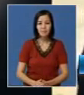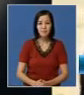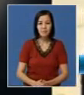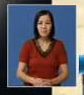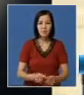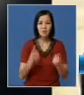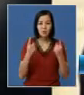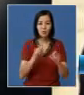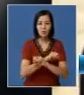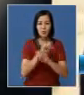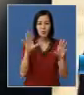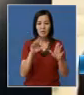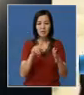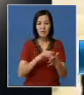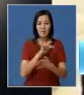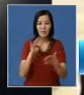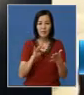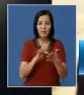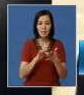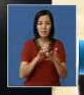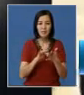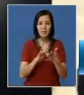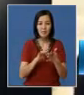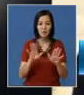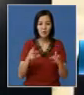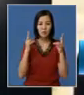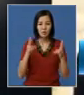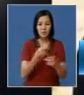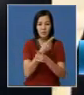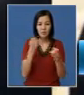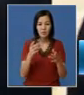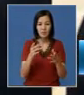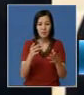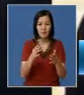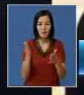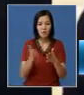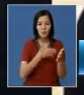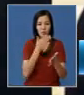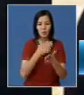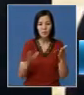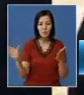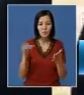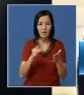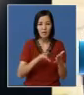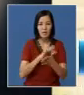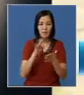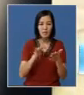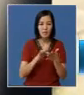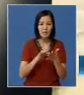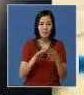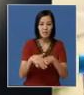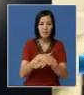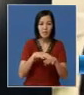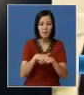Жойқын жарылысқа байланысты облыс бойынша төтенше жағдай жарияланды. Зардаптарды жою жұмыстарына барлық аудан мен жақын маңдағы елді мекендер